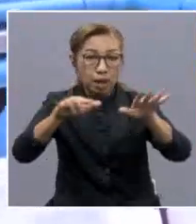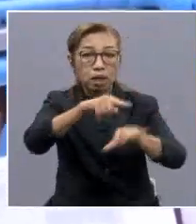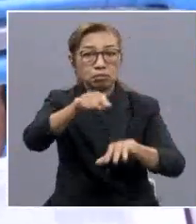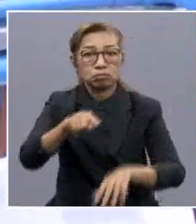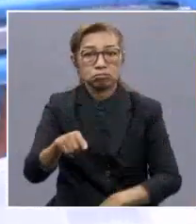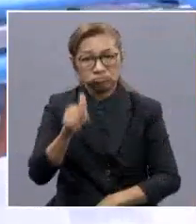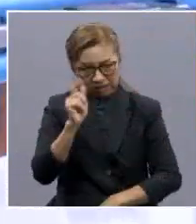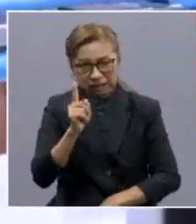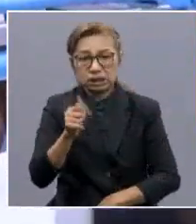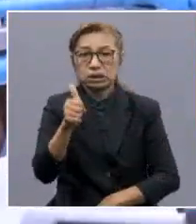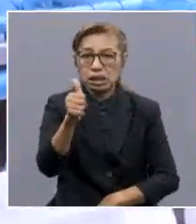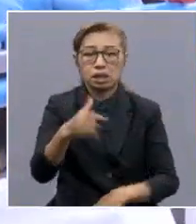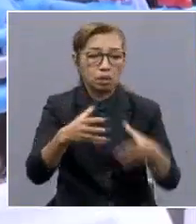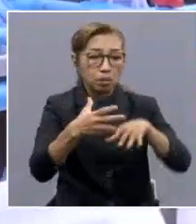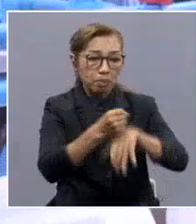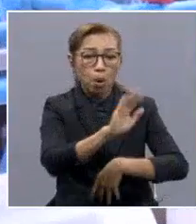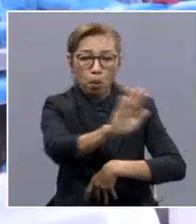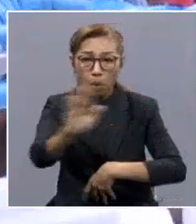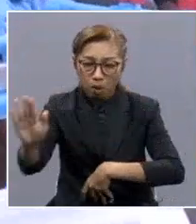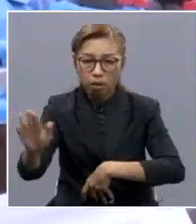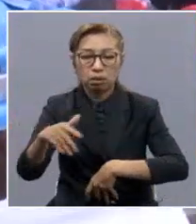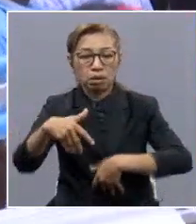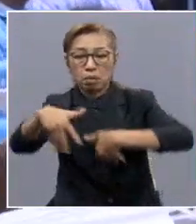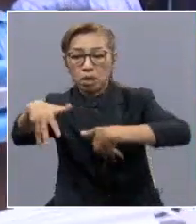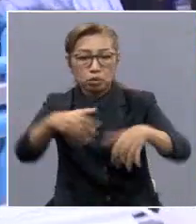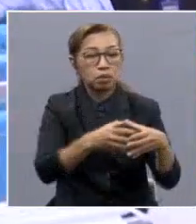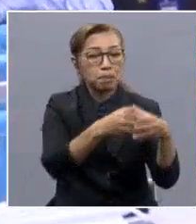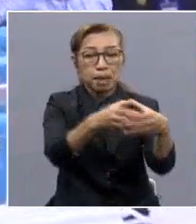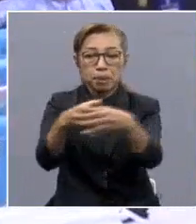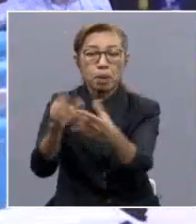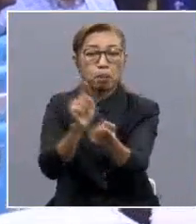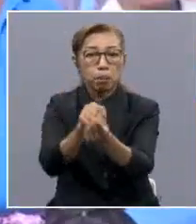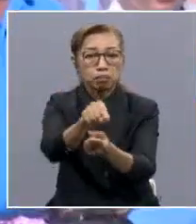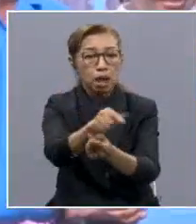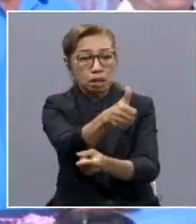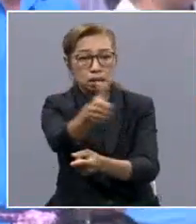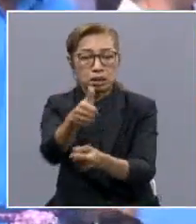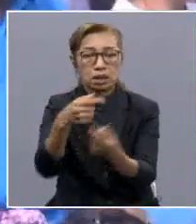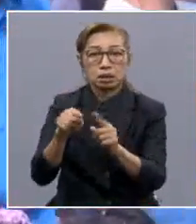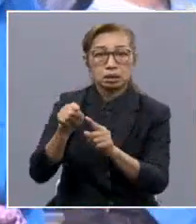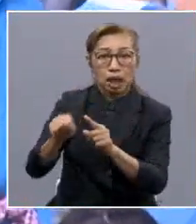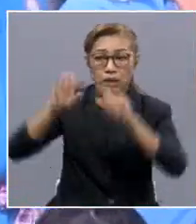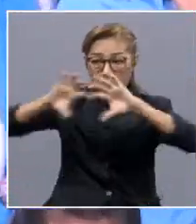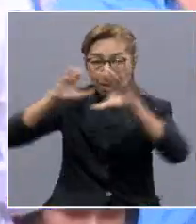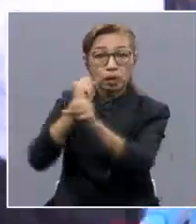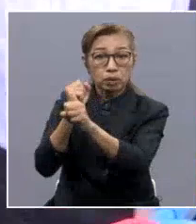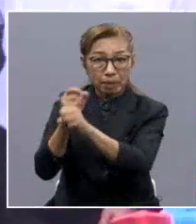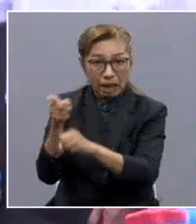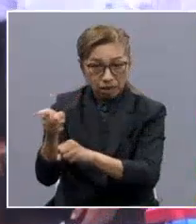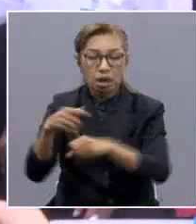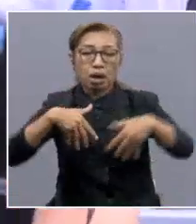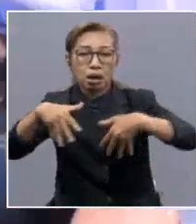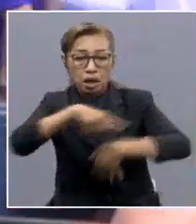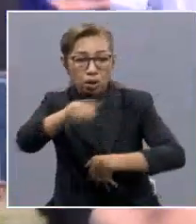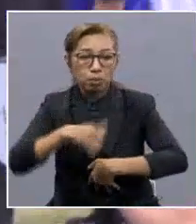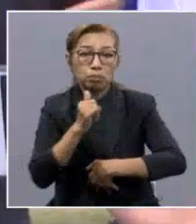คเนี่ยมีกิจกรรมในแต่ละพื้นที่เพราะว่าสร้างสีสันส่วนการทำงานในฐานะรัฐบาลจะเห็นได้ว่ามีการลงพื้นที่ไปทำงานพบปะประชาช